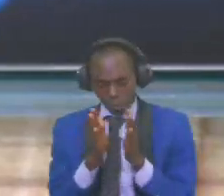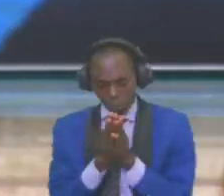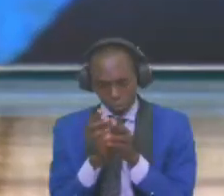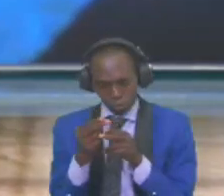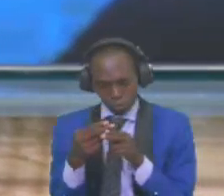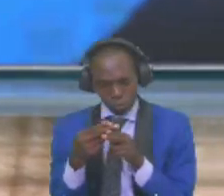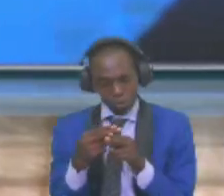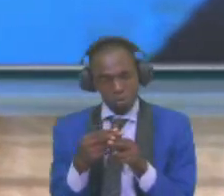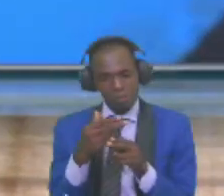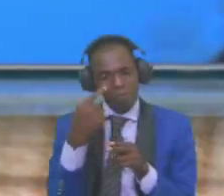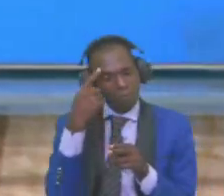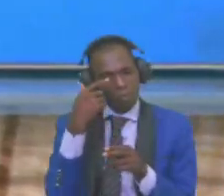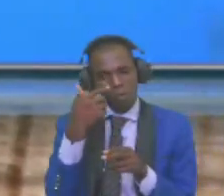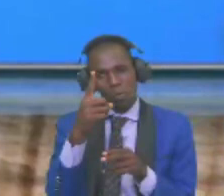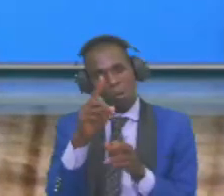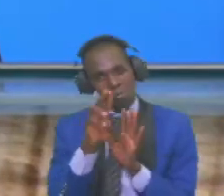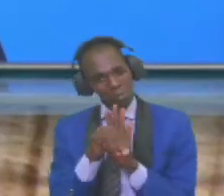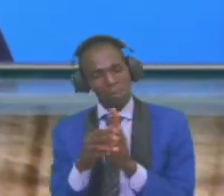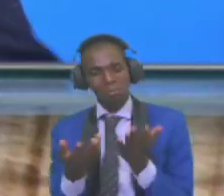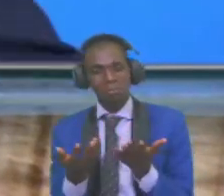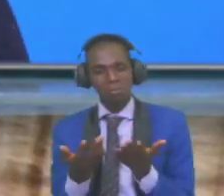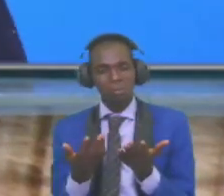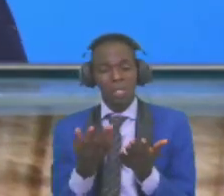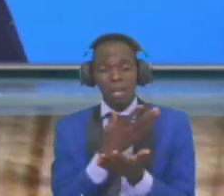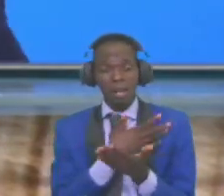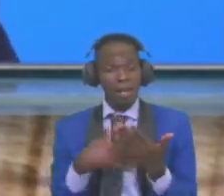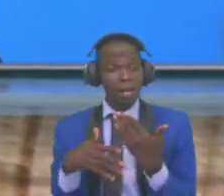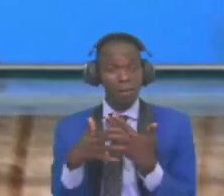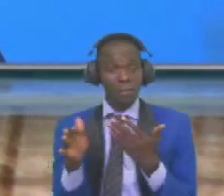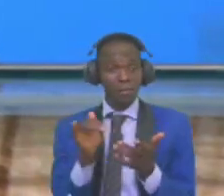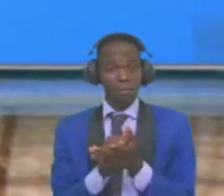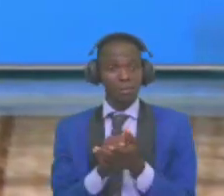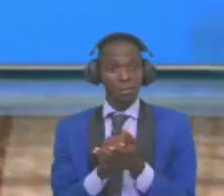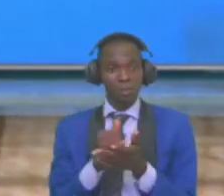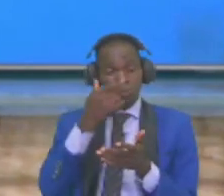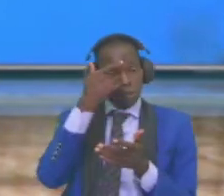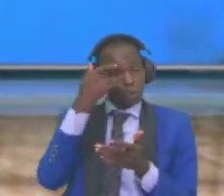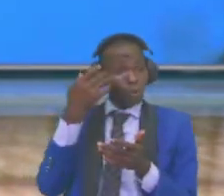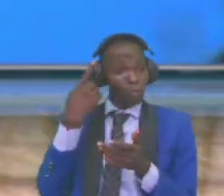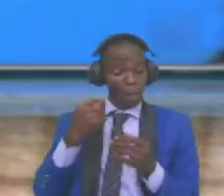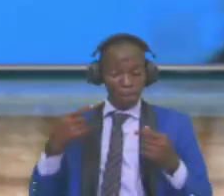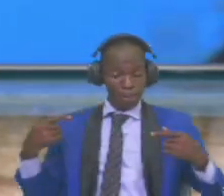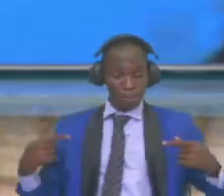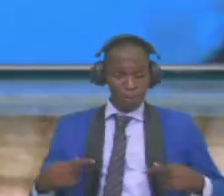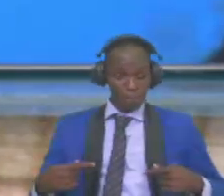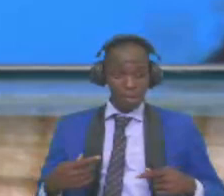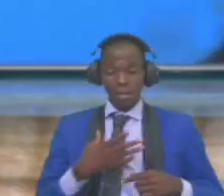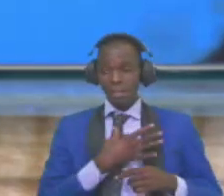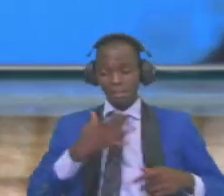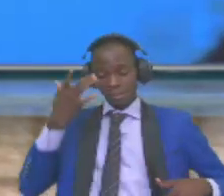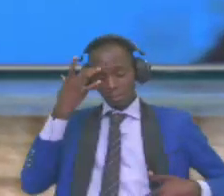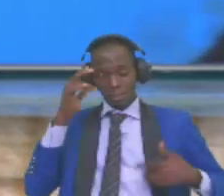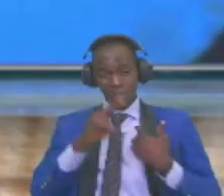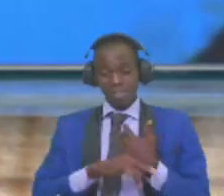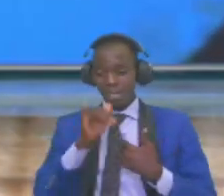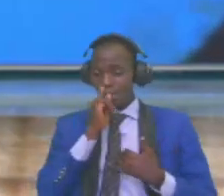peu plus fort et fier de 10 secondes ou une minute parce que la douleur et